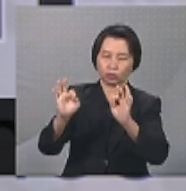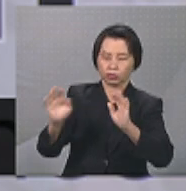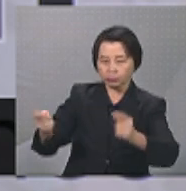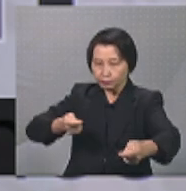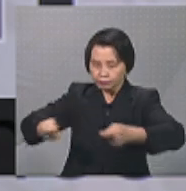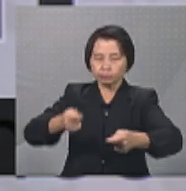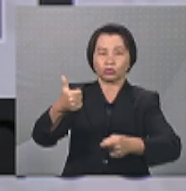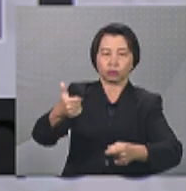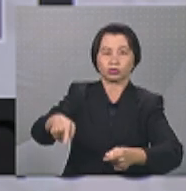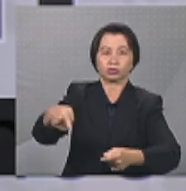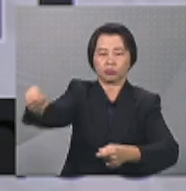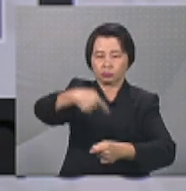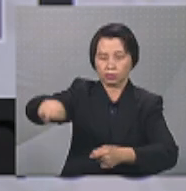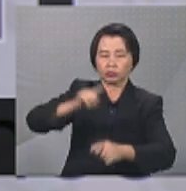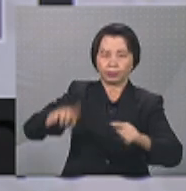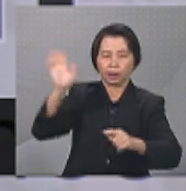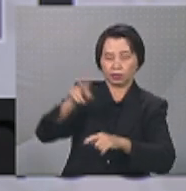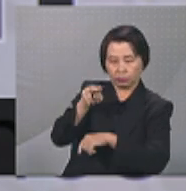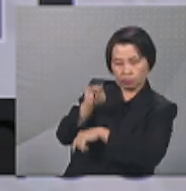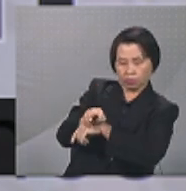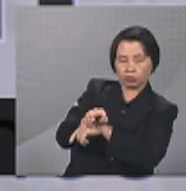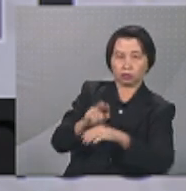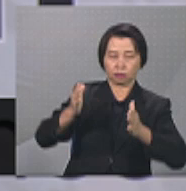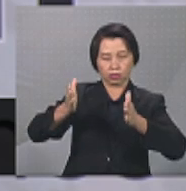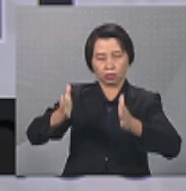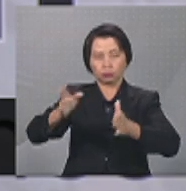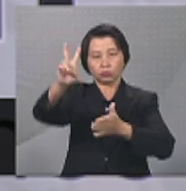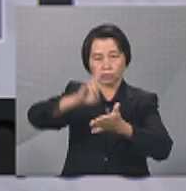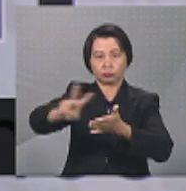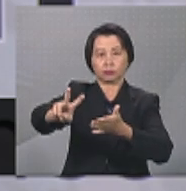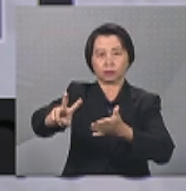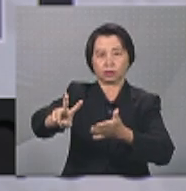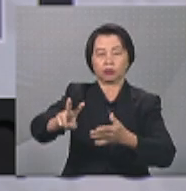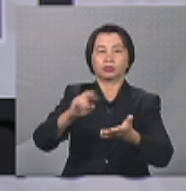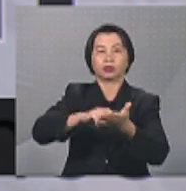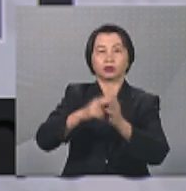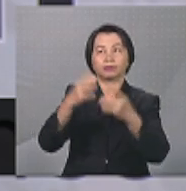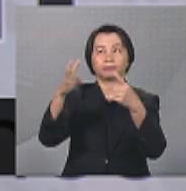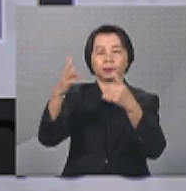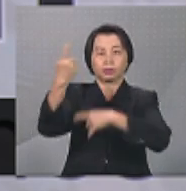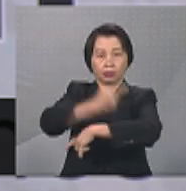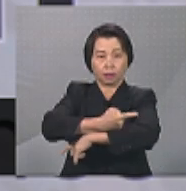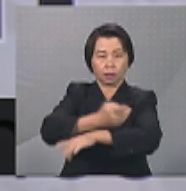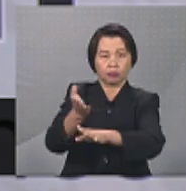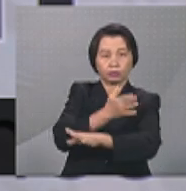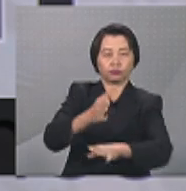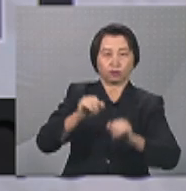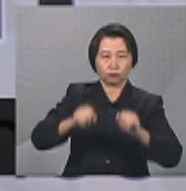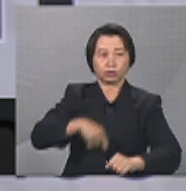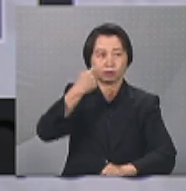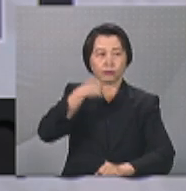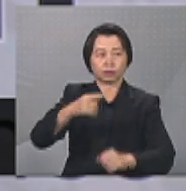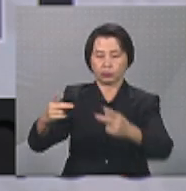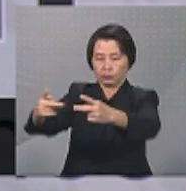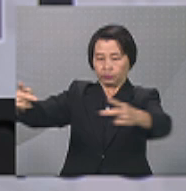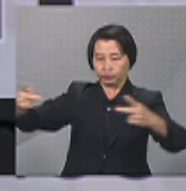kita pasti akan memantau untuk tempoh 2 minggu, iaitu 14 hari sebelum kita boleh katakan